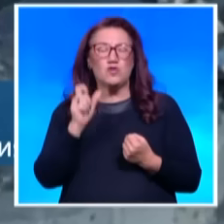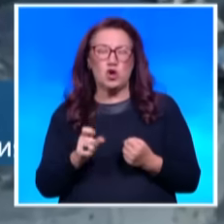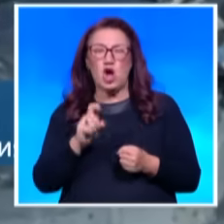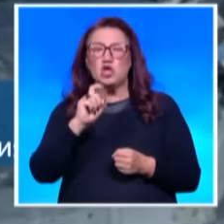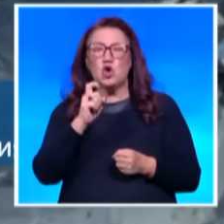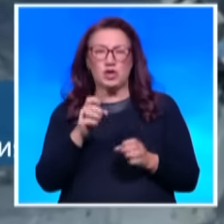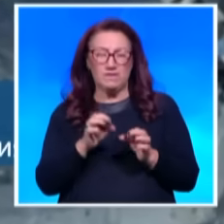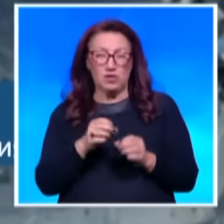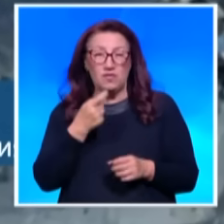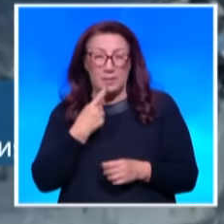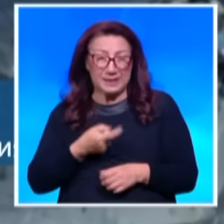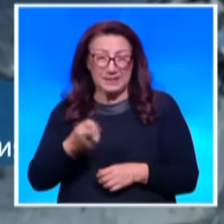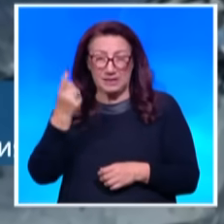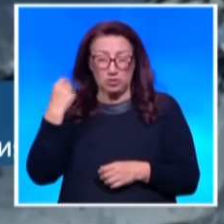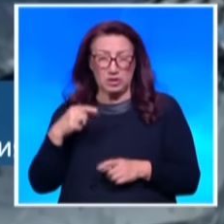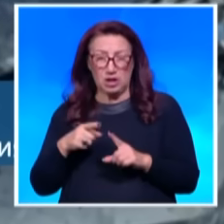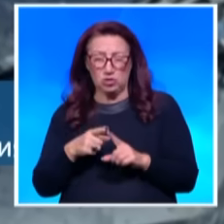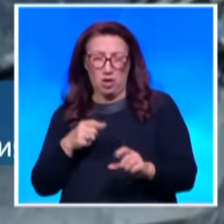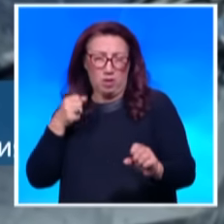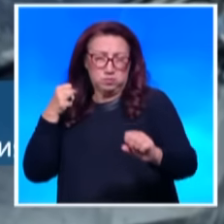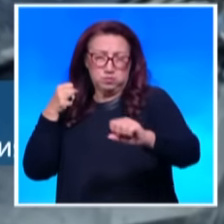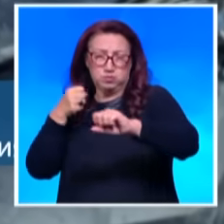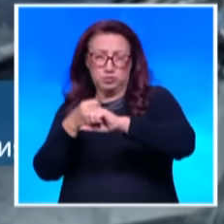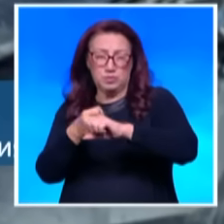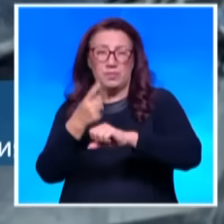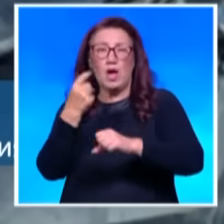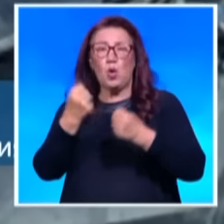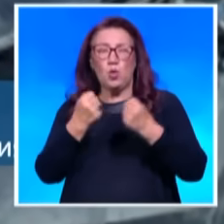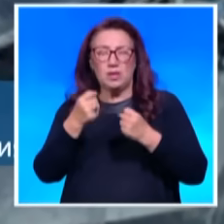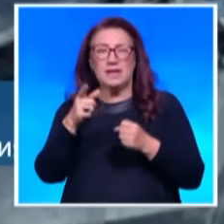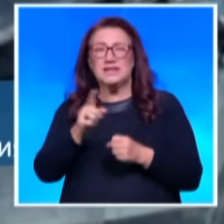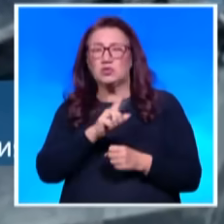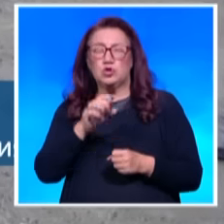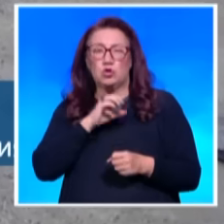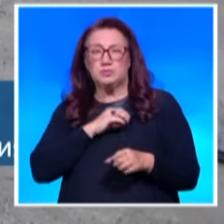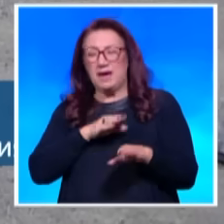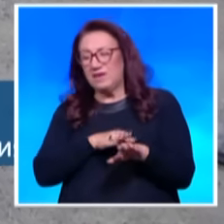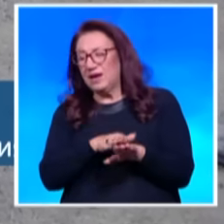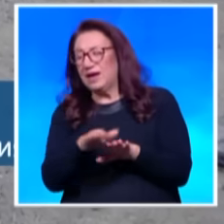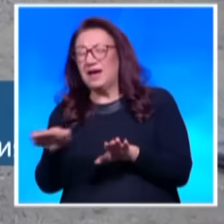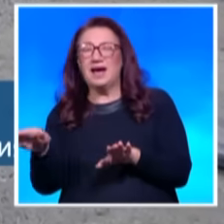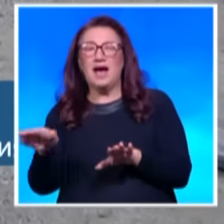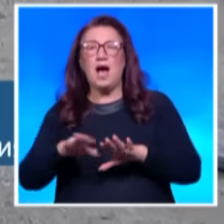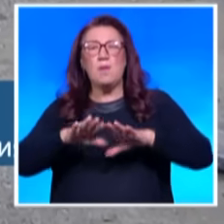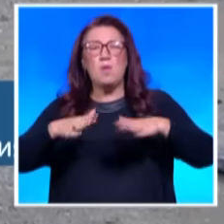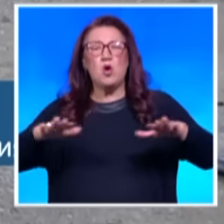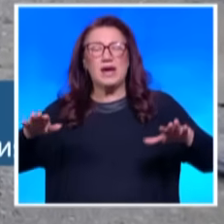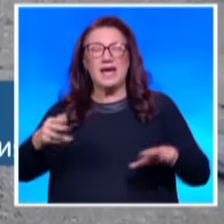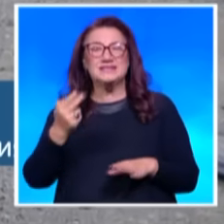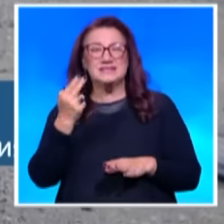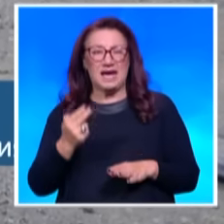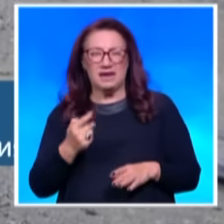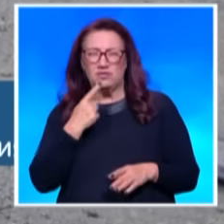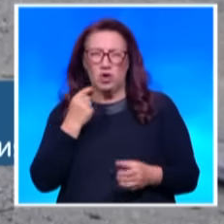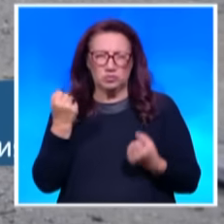преди година той се заби в спрял автомобил, след като изпуска завоя на отбивка край Царево. Кара с над 100 при ограничение 30.